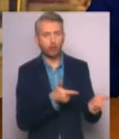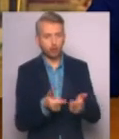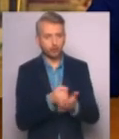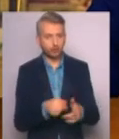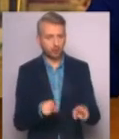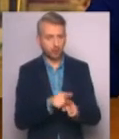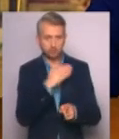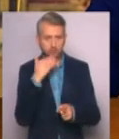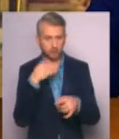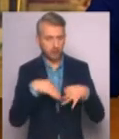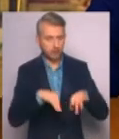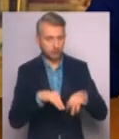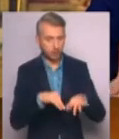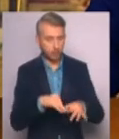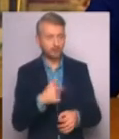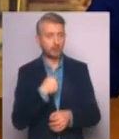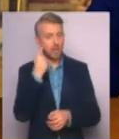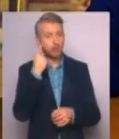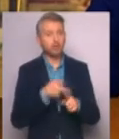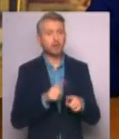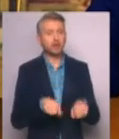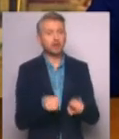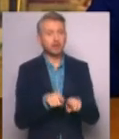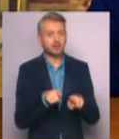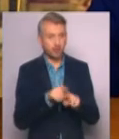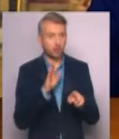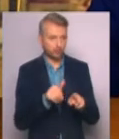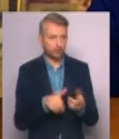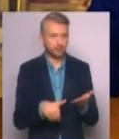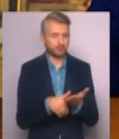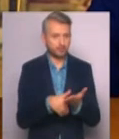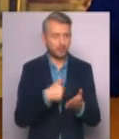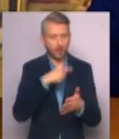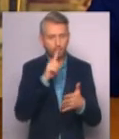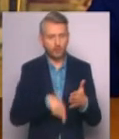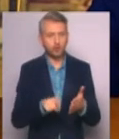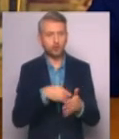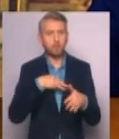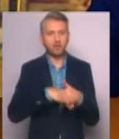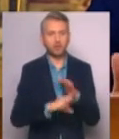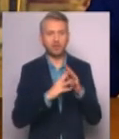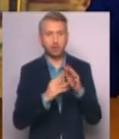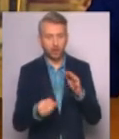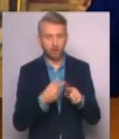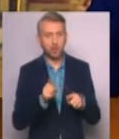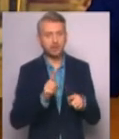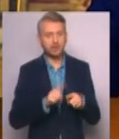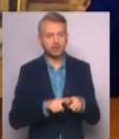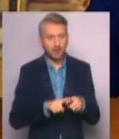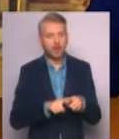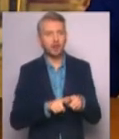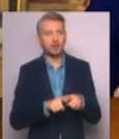напливу транспорту. Я думаю, що це так само скомпенсує. Я впевнений в тому, що гілка метро на Винограді це скомпенсує ті самі